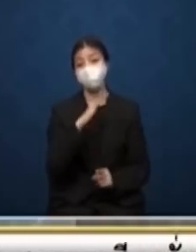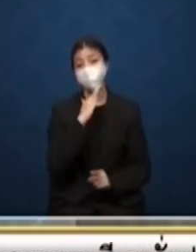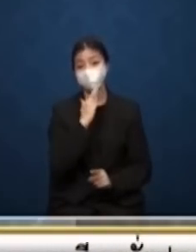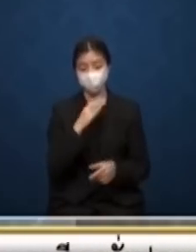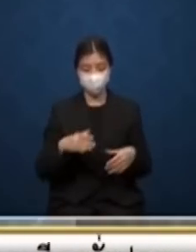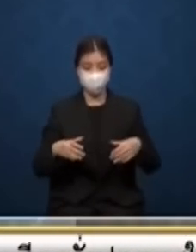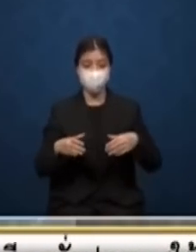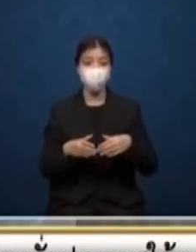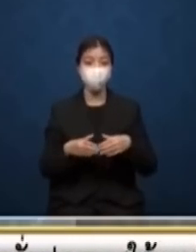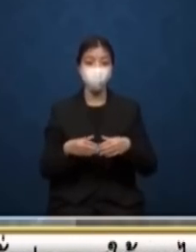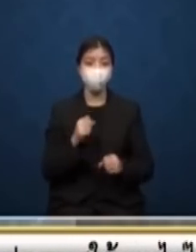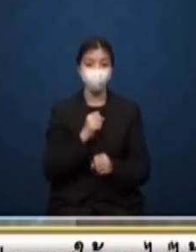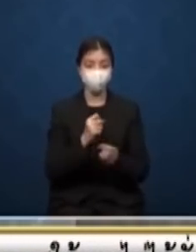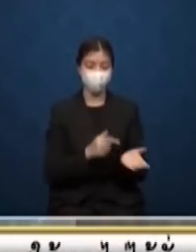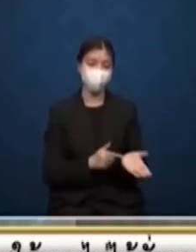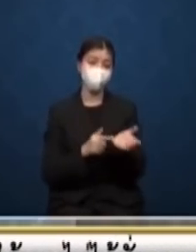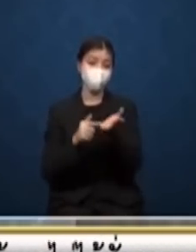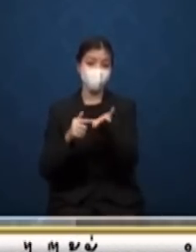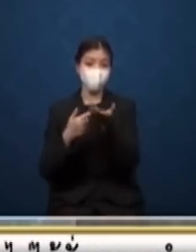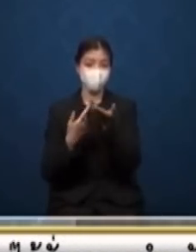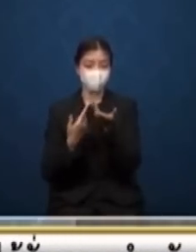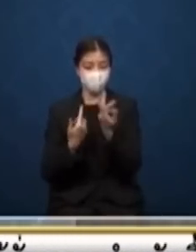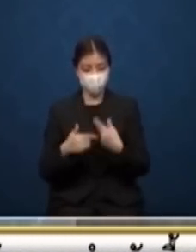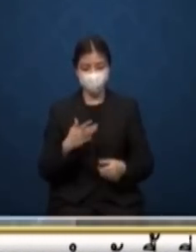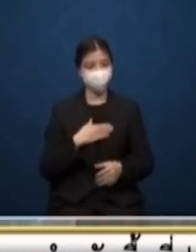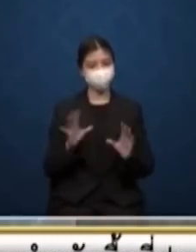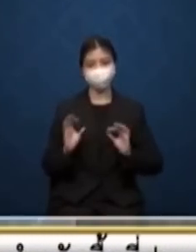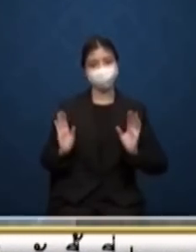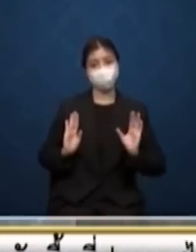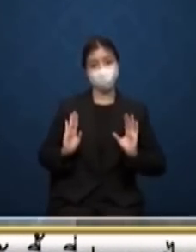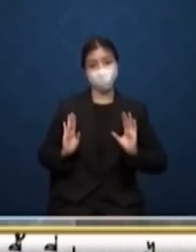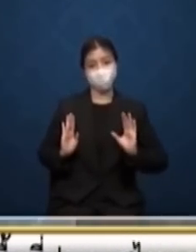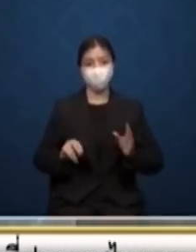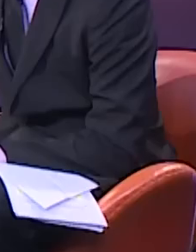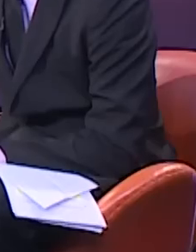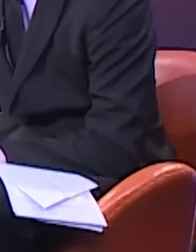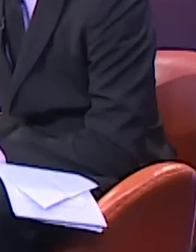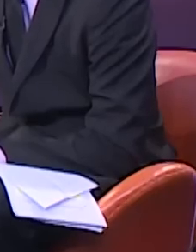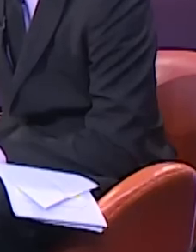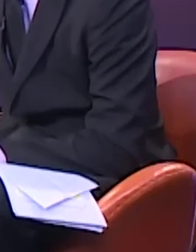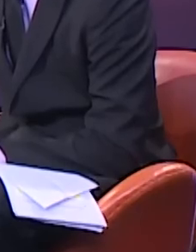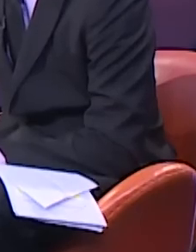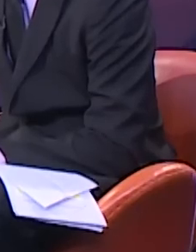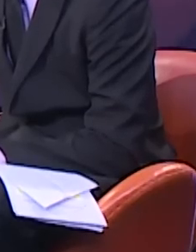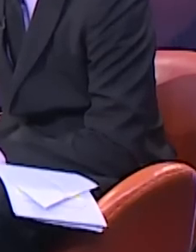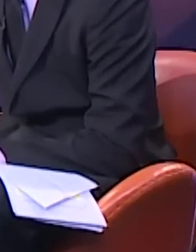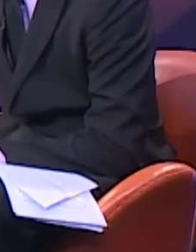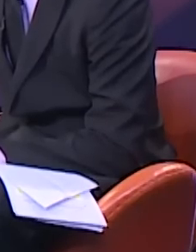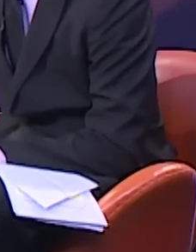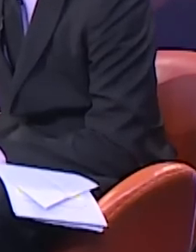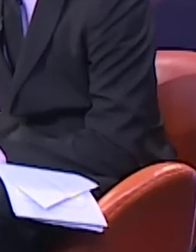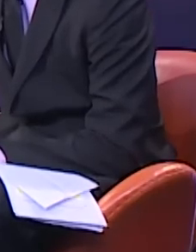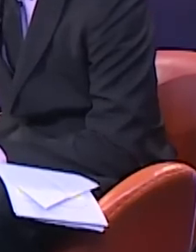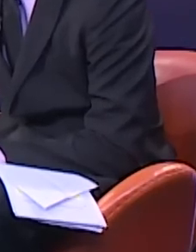มันไม่ใช่ เหรอต้องลุ้น จริงๆแล้วรอบนี้มันไม่ใช่แบบประเภทสวต้องแสดงจุดยืนไม่ใช่เหรอว่าเราไม่เอาด้วยกับก้าวไกลอ่ะนั่นคือสิ่งที่เขา